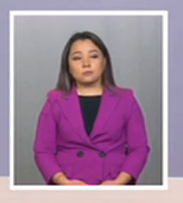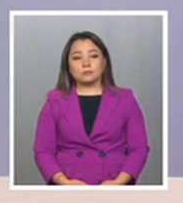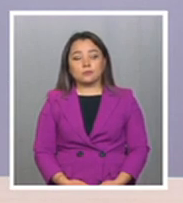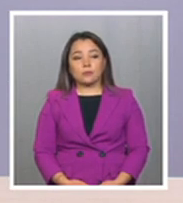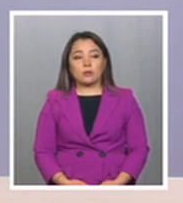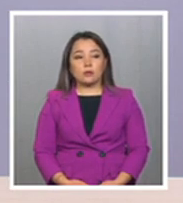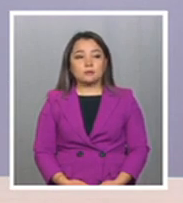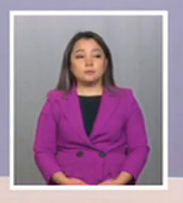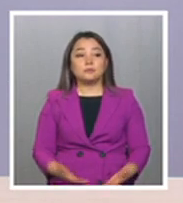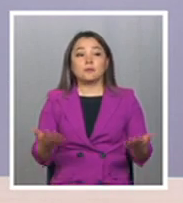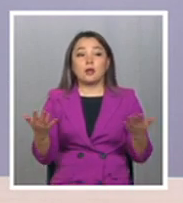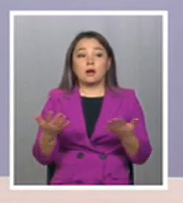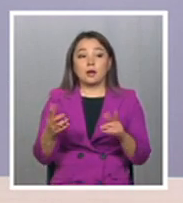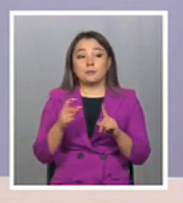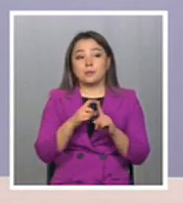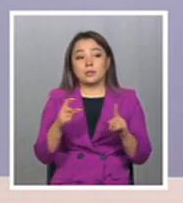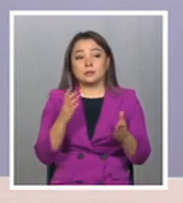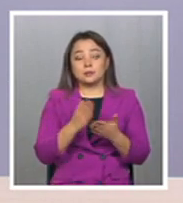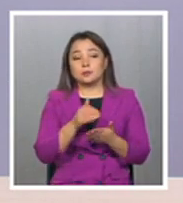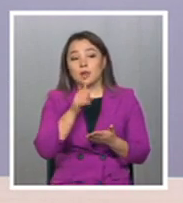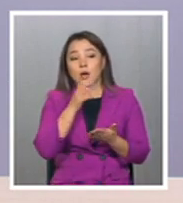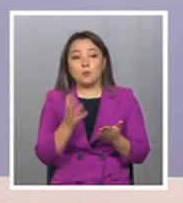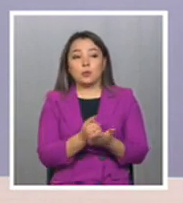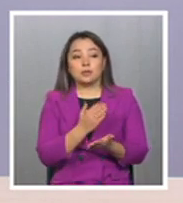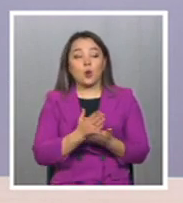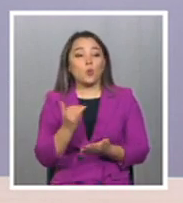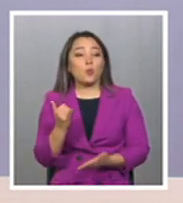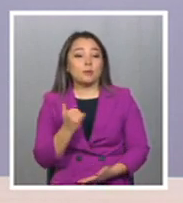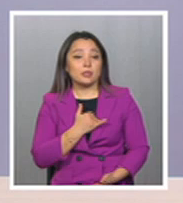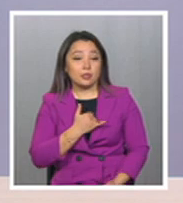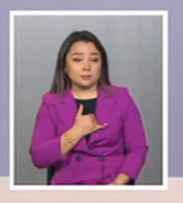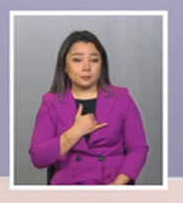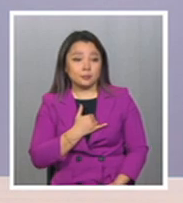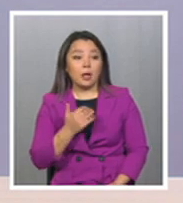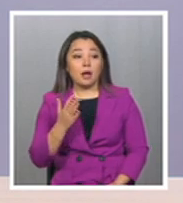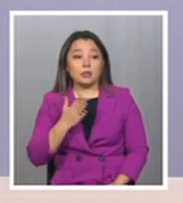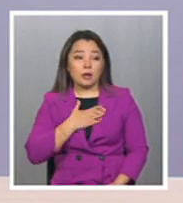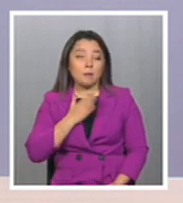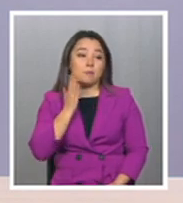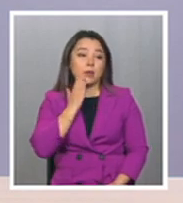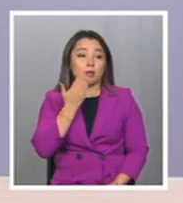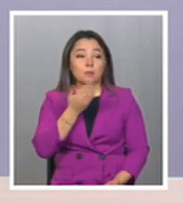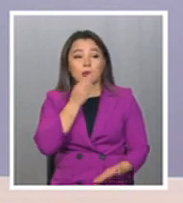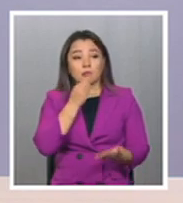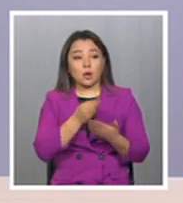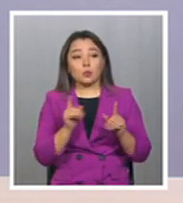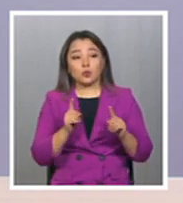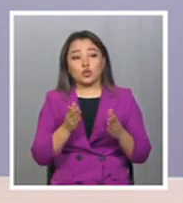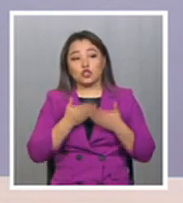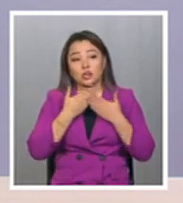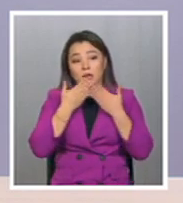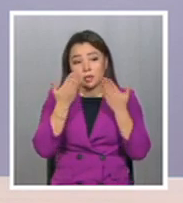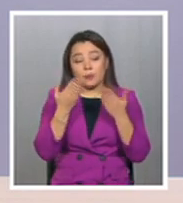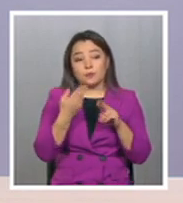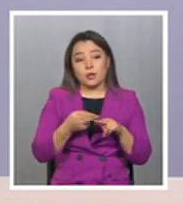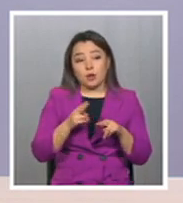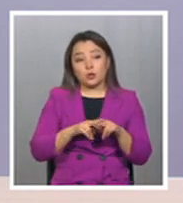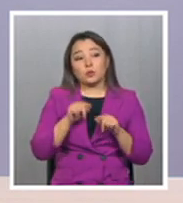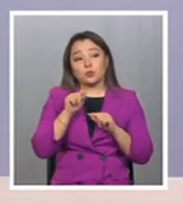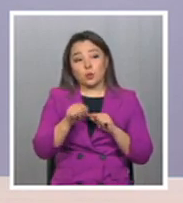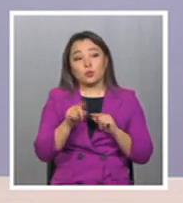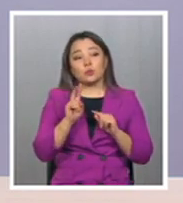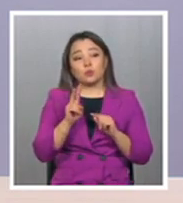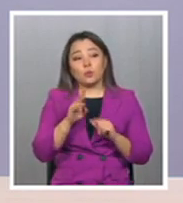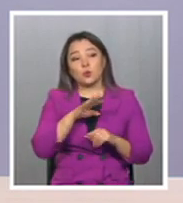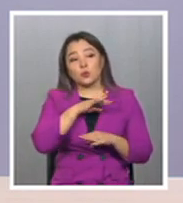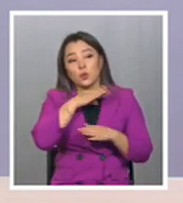Посмотрите, какие предложения получились у меня. Я предполагаю, что читатель – это тот, кто